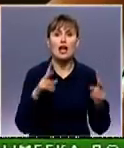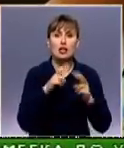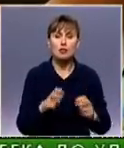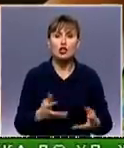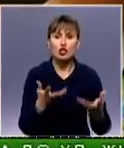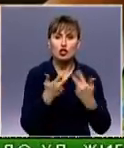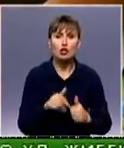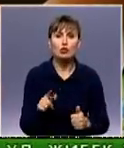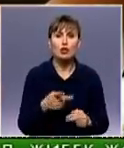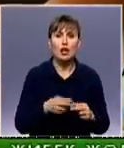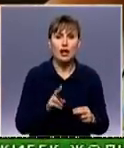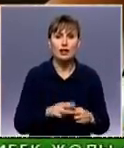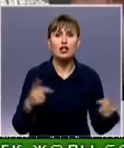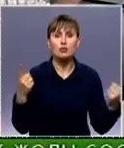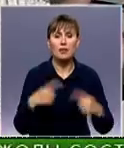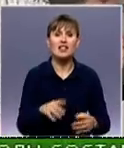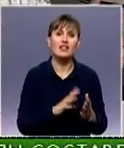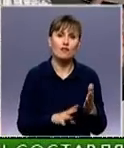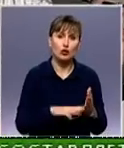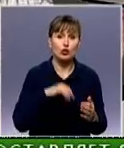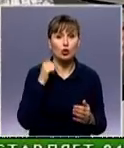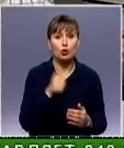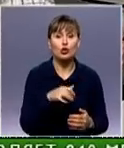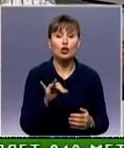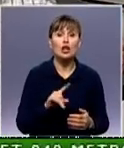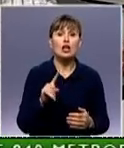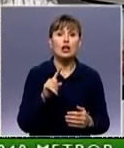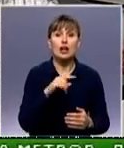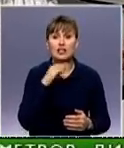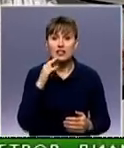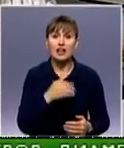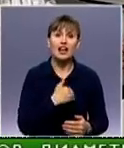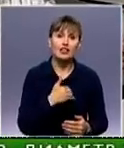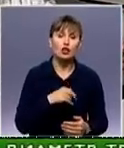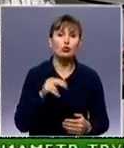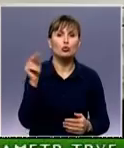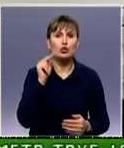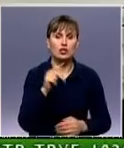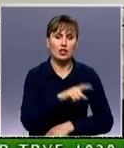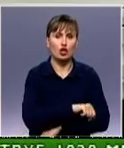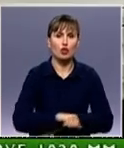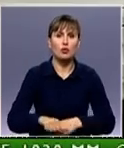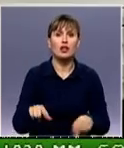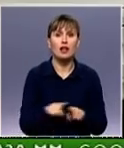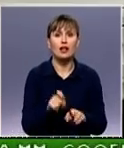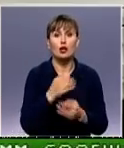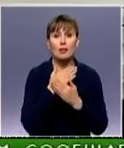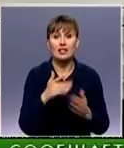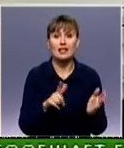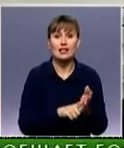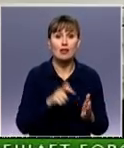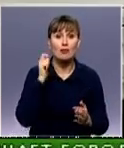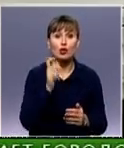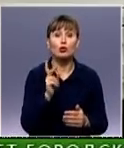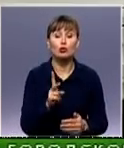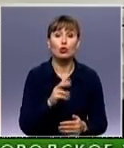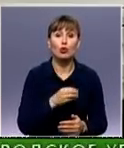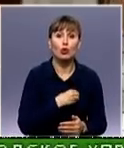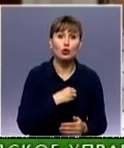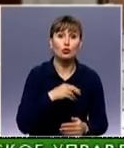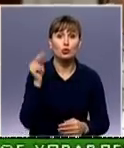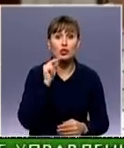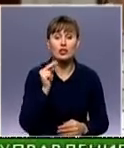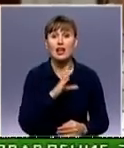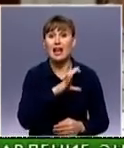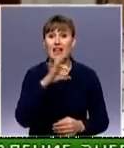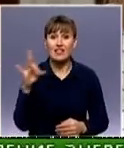тому демографический спад 90-х и то, что все чаще казахстанцы предпочитают учиться за рубежом. Так, за последние 7 лет тех, кто желает грызть науки в